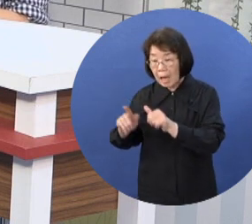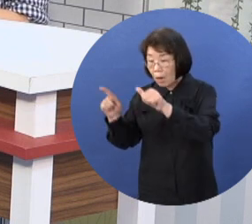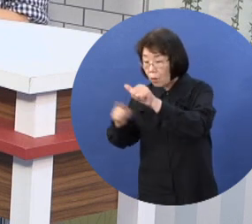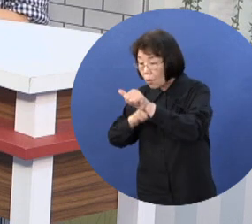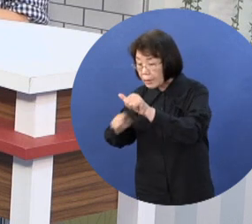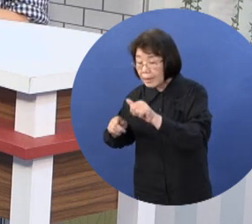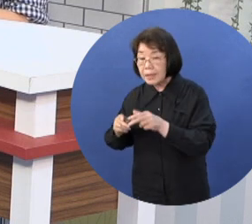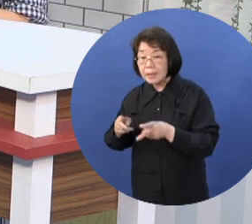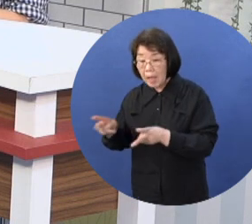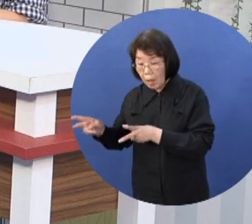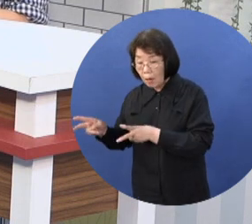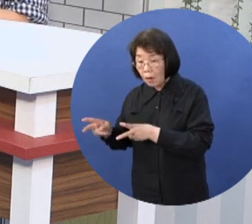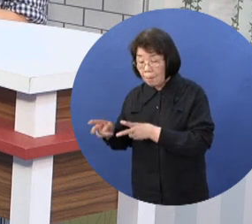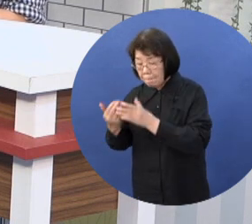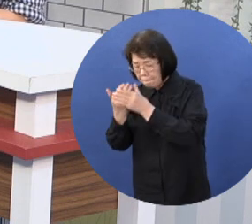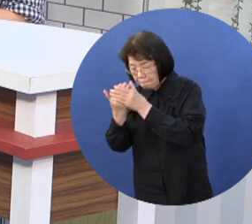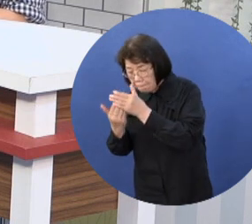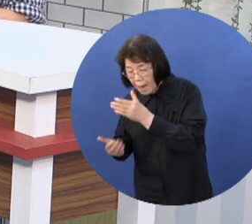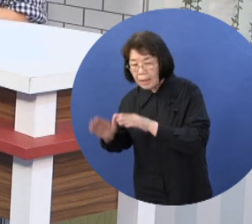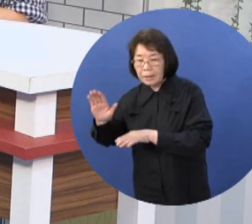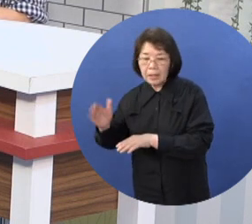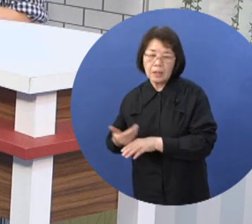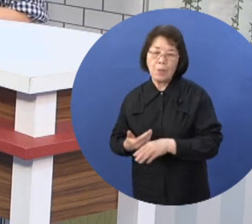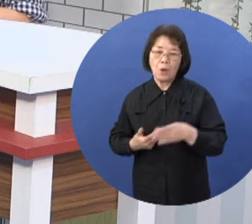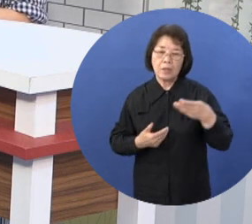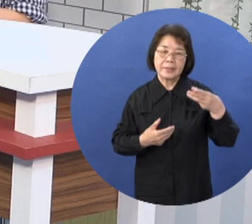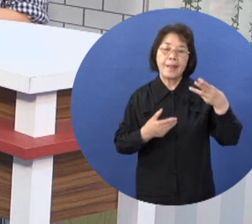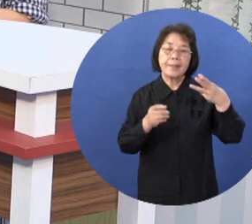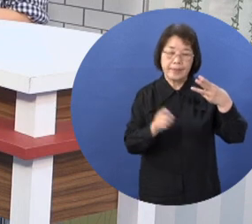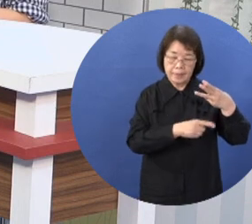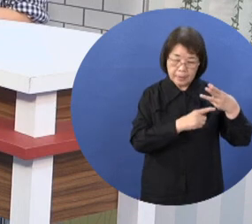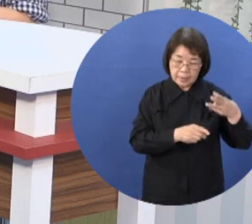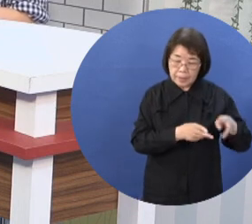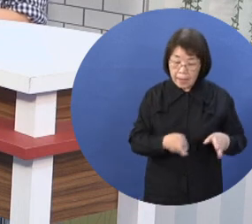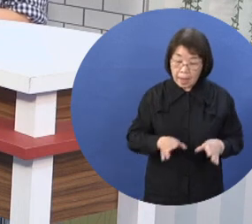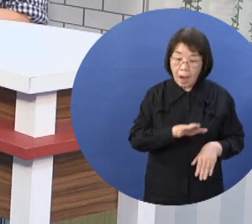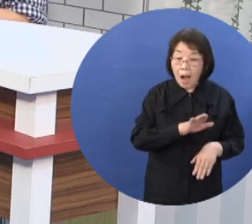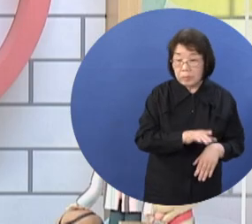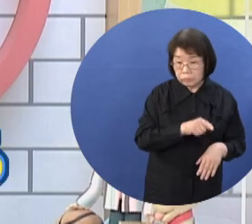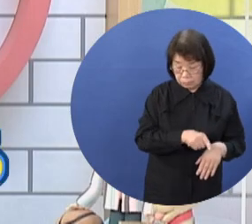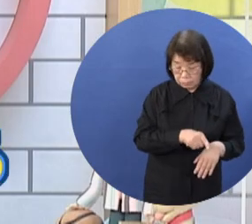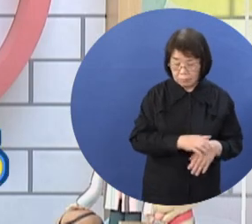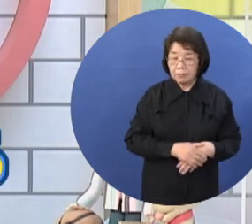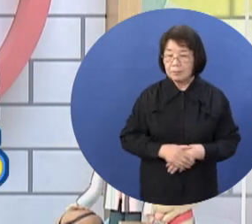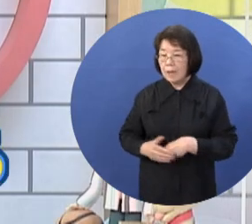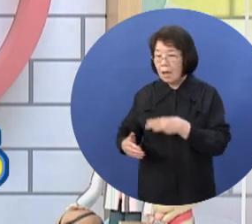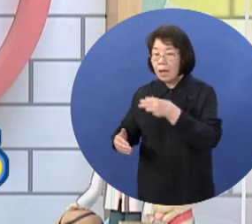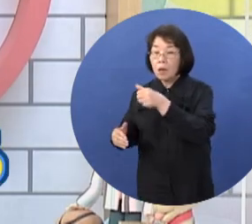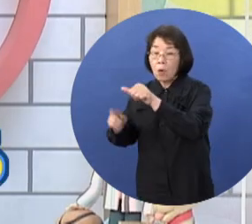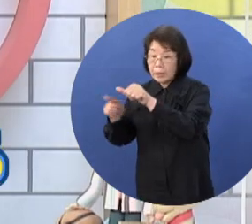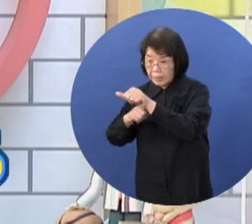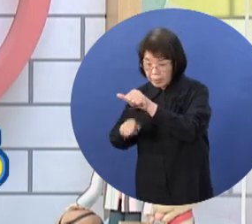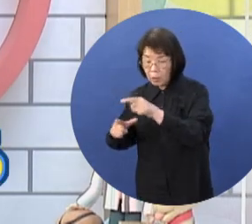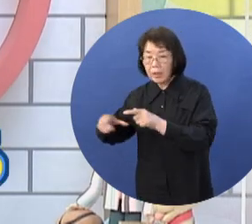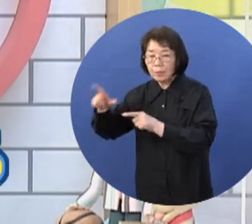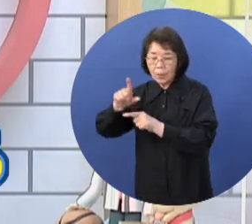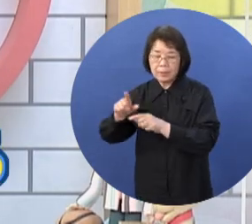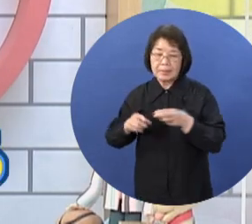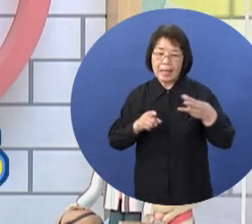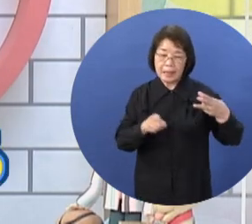5人制のプロにはならなかったけど、3人制があることで受け皿になったりとか、5人制よりも3人